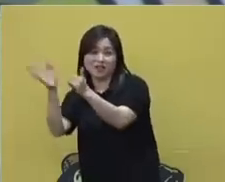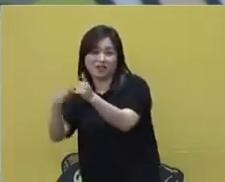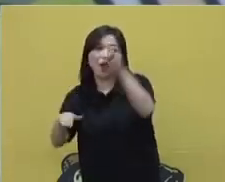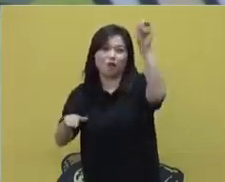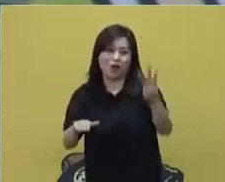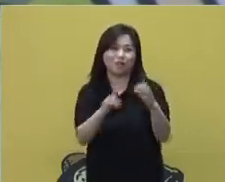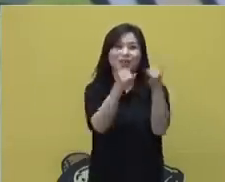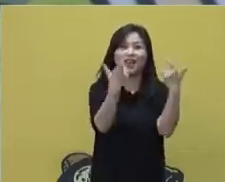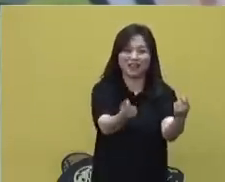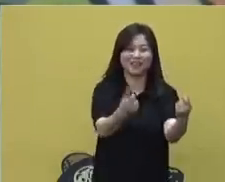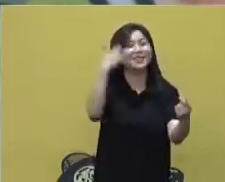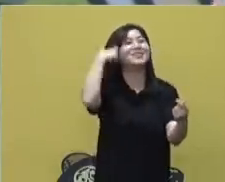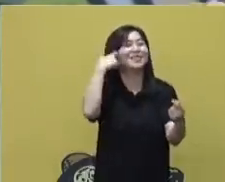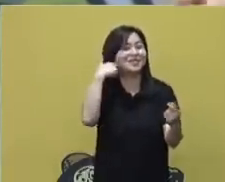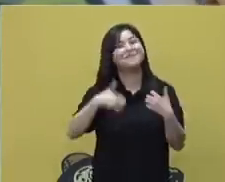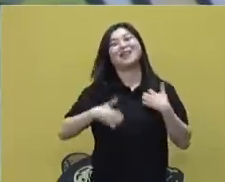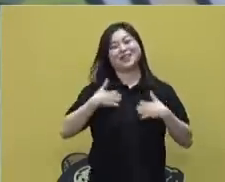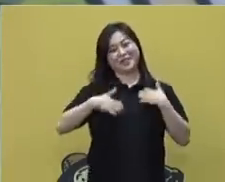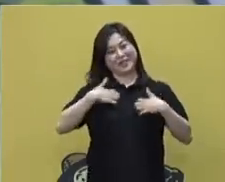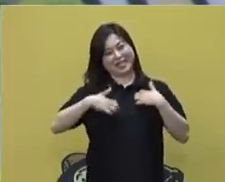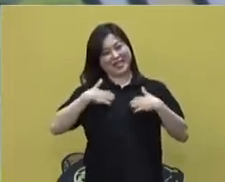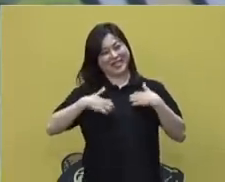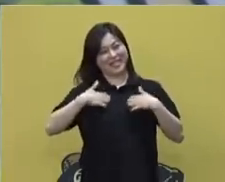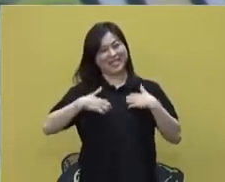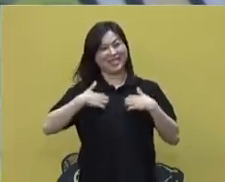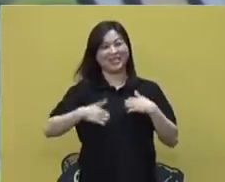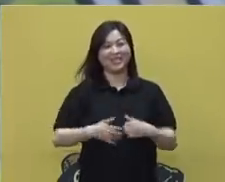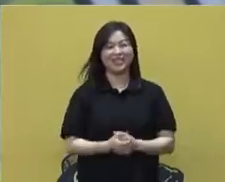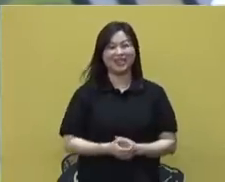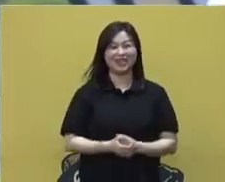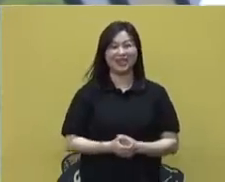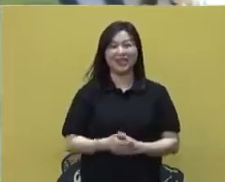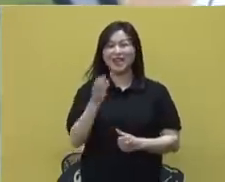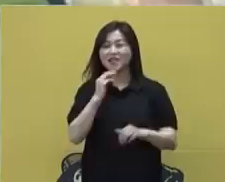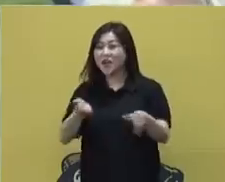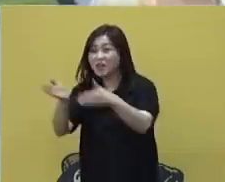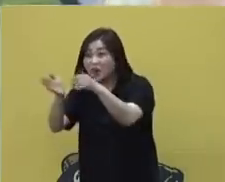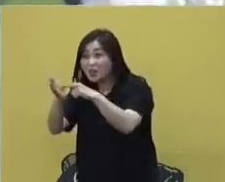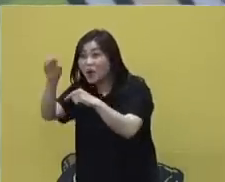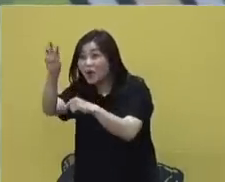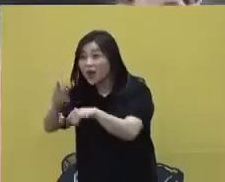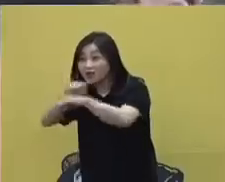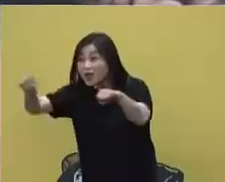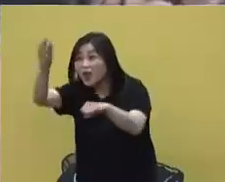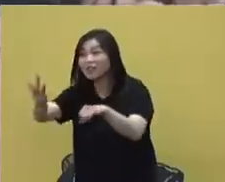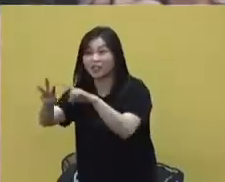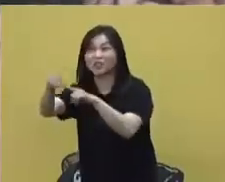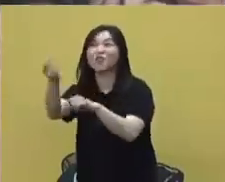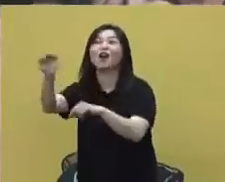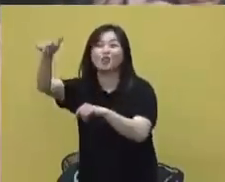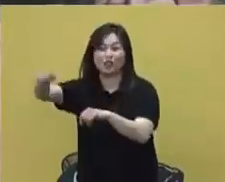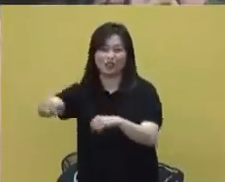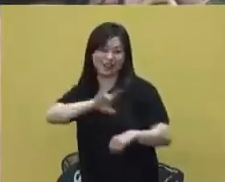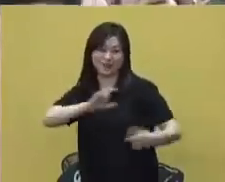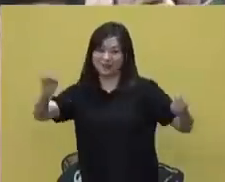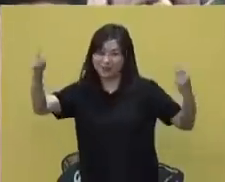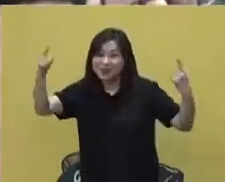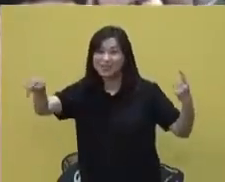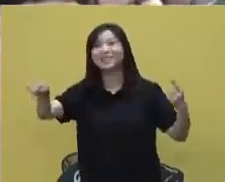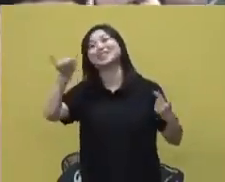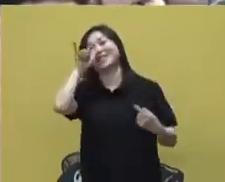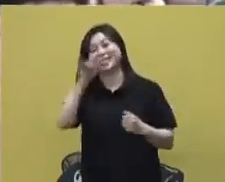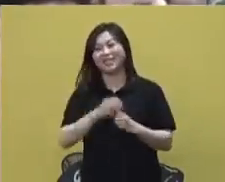느낌을 갖습니다. 정말 반갑습니다. 네, 반갑습니다. 경기도에도 광주가 있습니다. 오늘 노무현